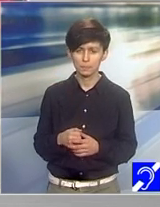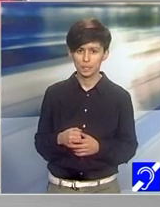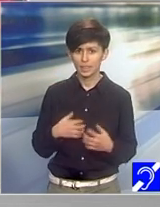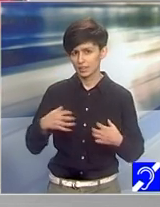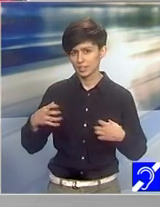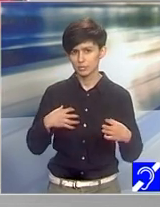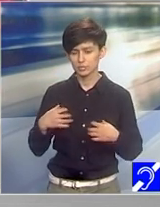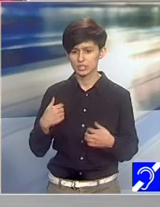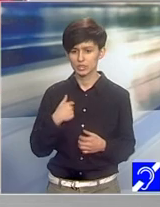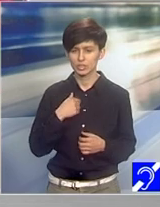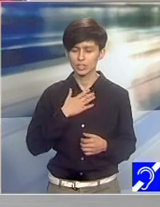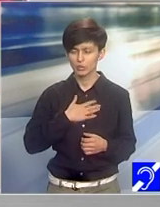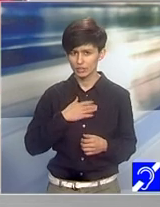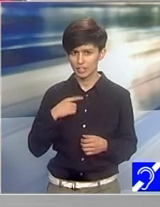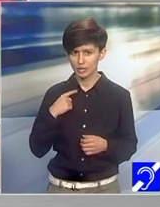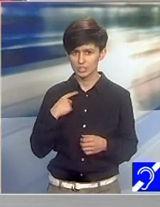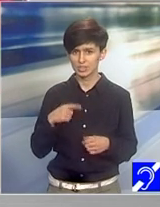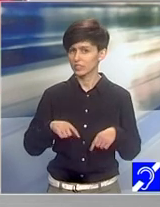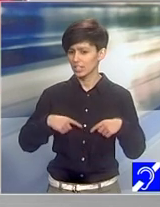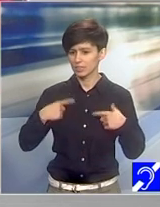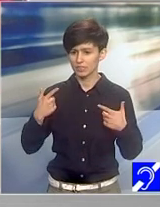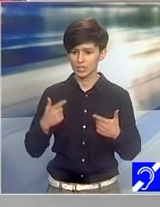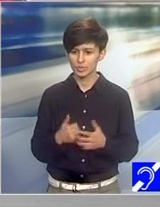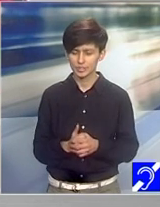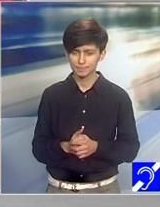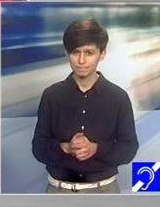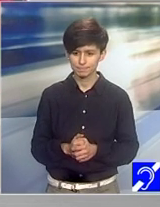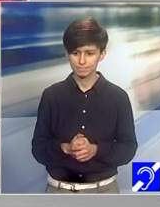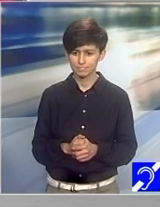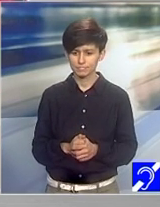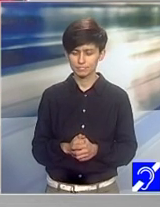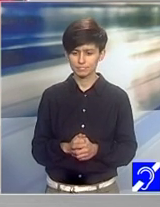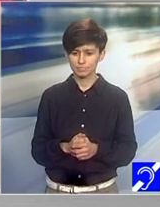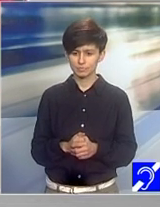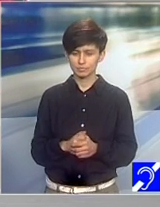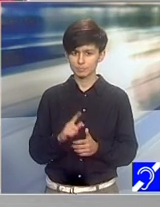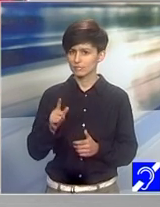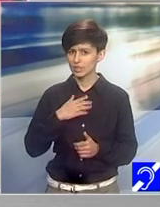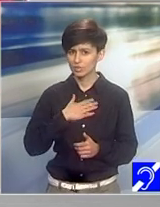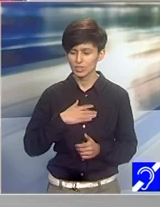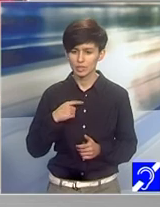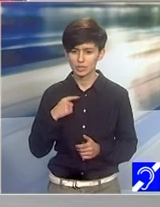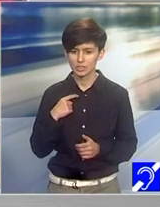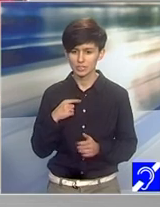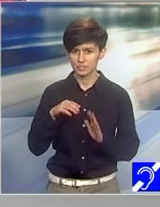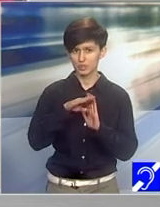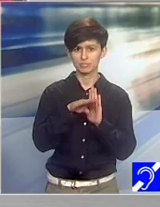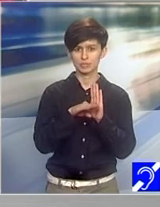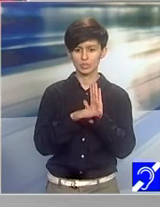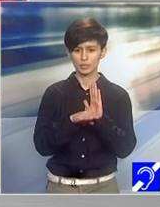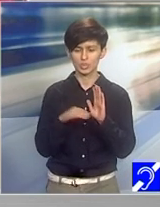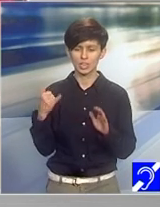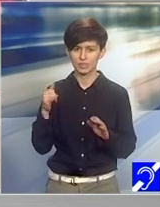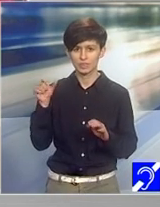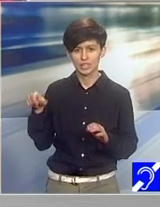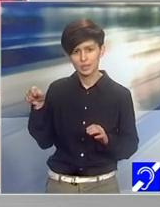așa sufletește să fie un muzeu viu. Adică n-aș vrea numai să fie un orar, vine